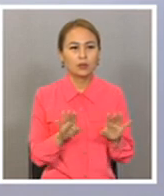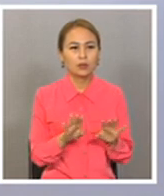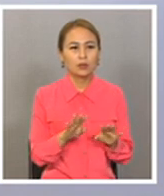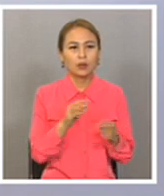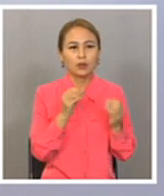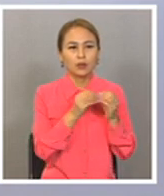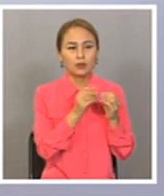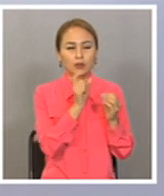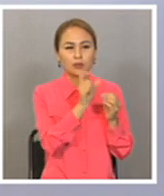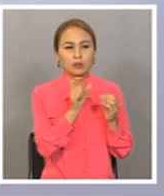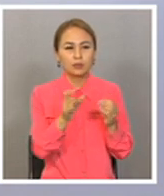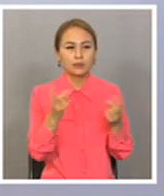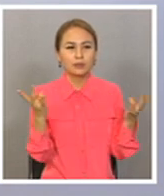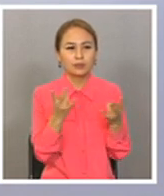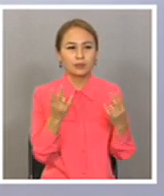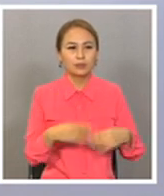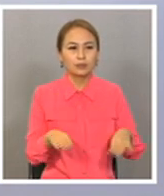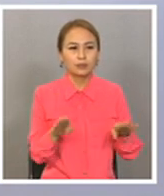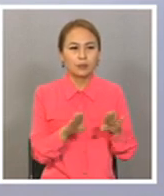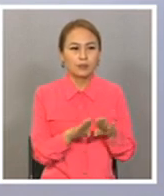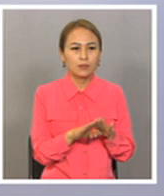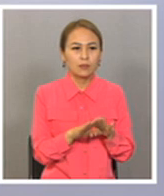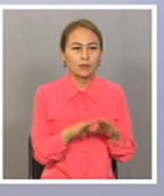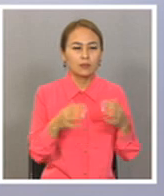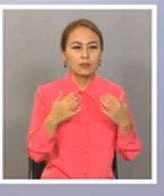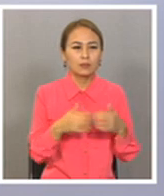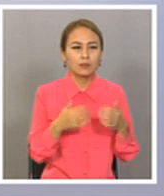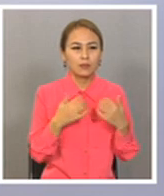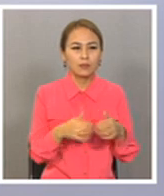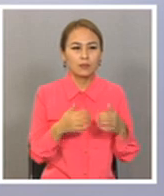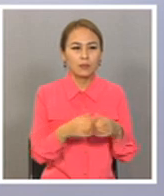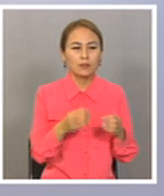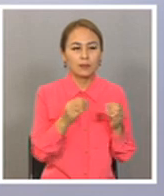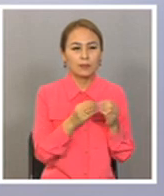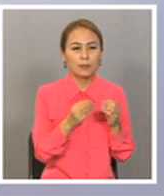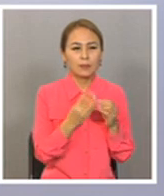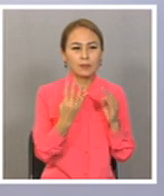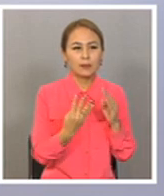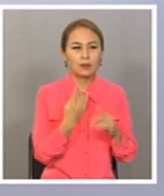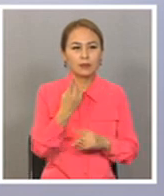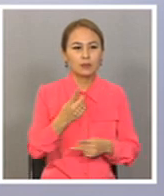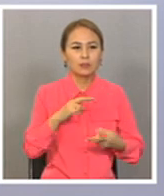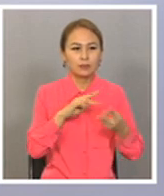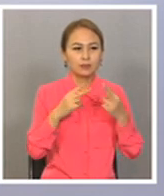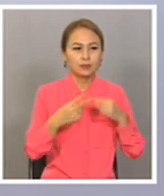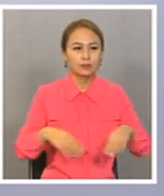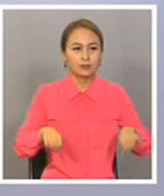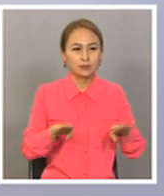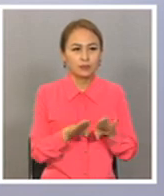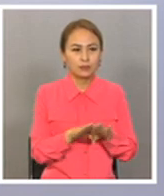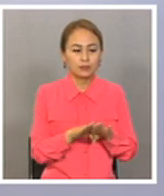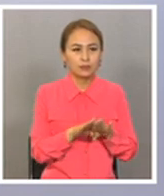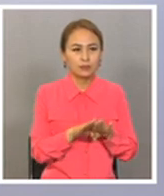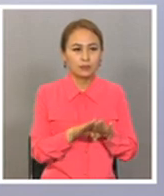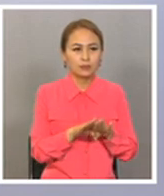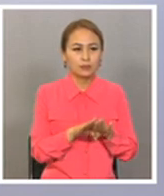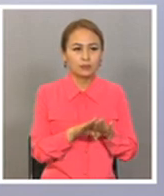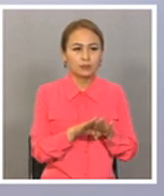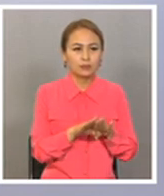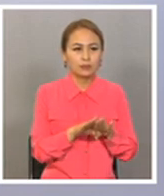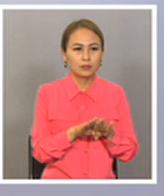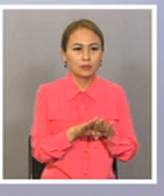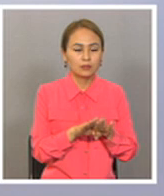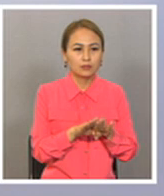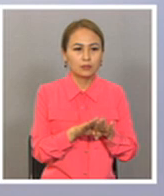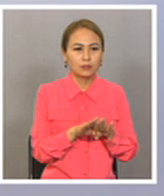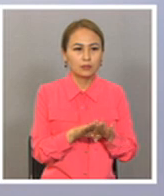керек. Сондықтан, жай бөлшегімізді ондық бөлшекке айналдырайық. Ол үшін біз айттық, бөлімінде 10, 100